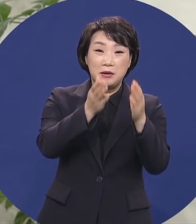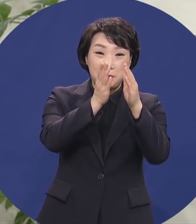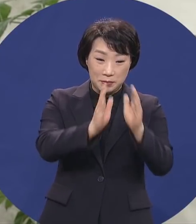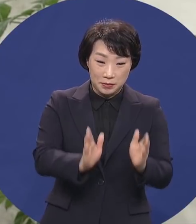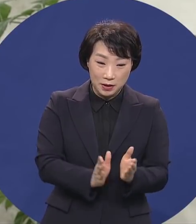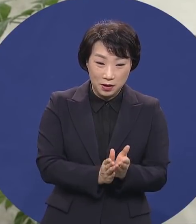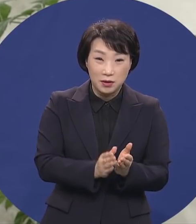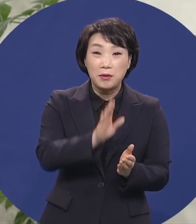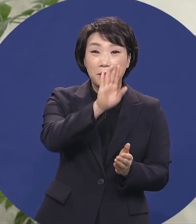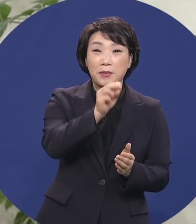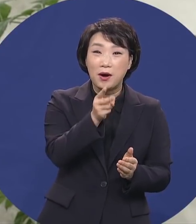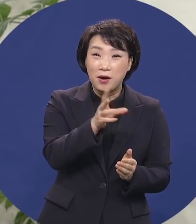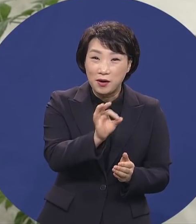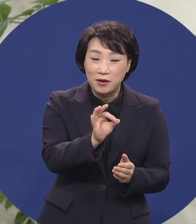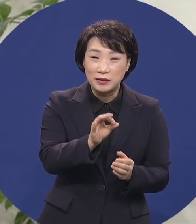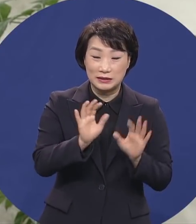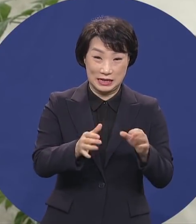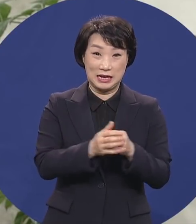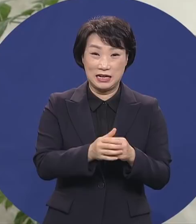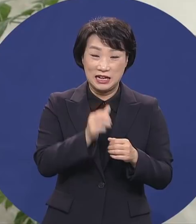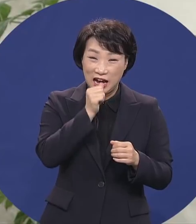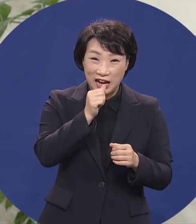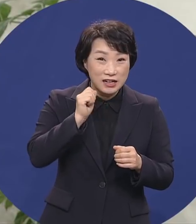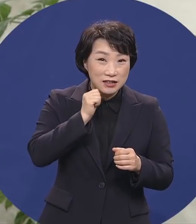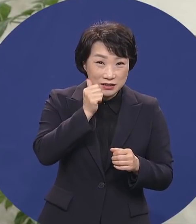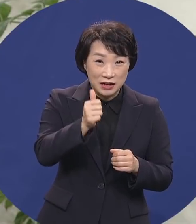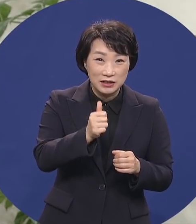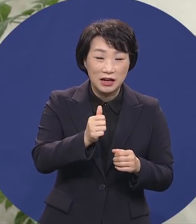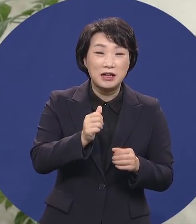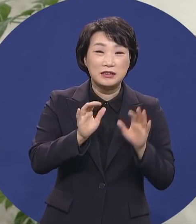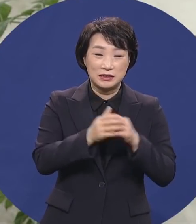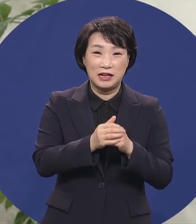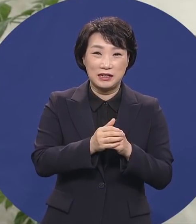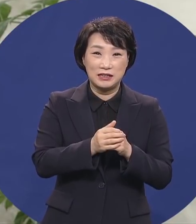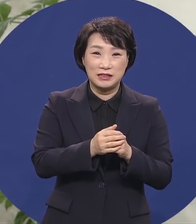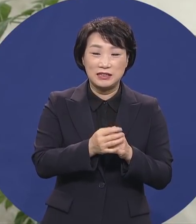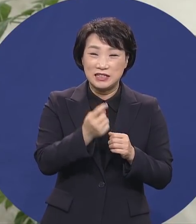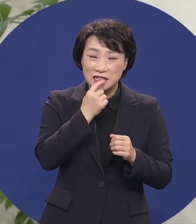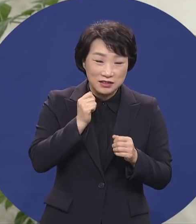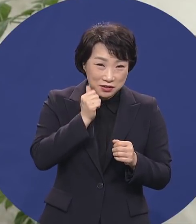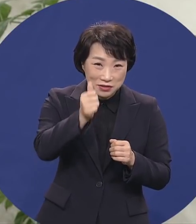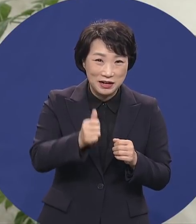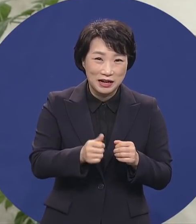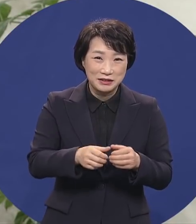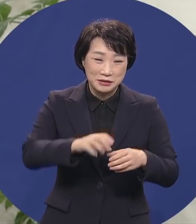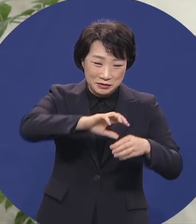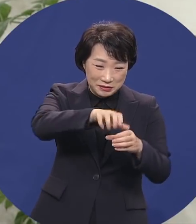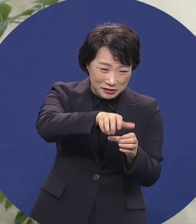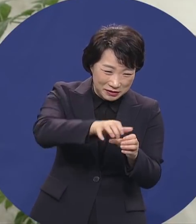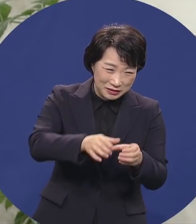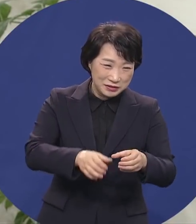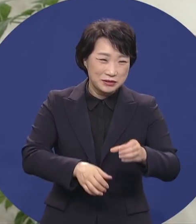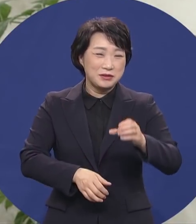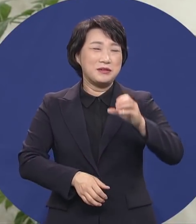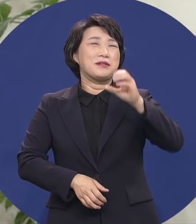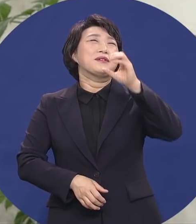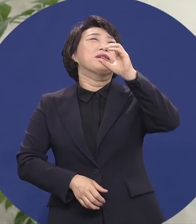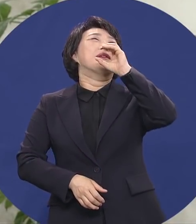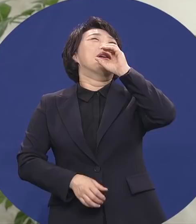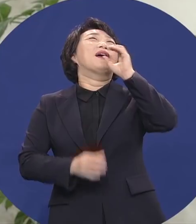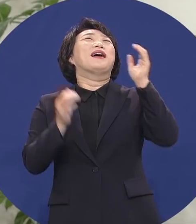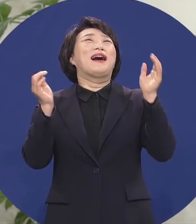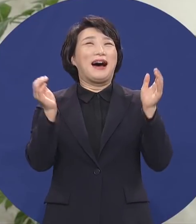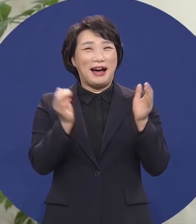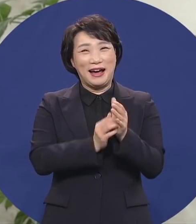따서 이제 사이다나 콜라나 시원하게 이제 마십니다.